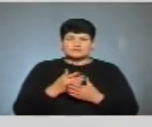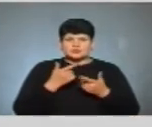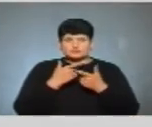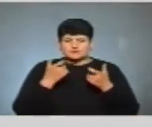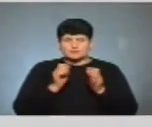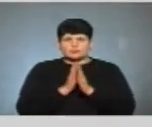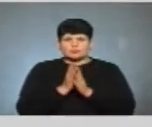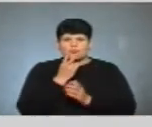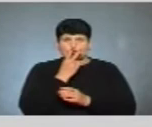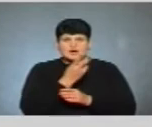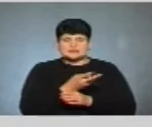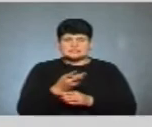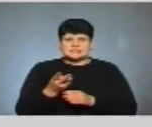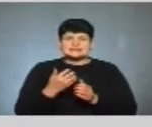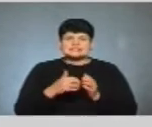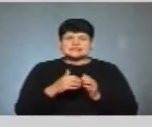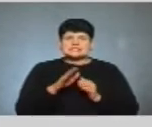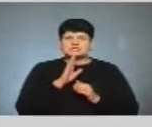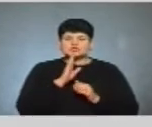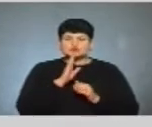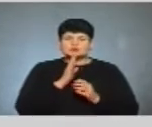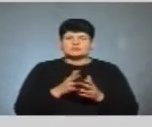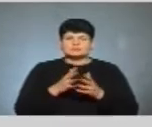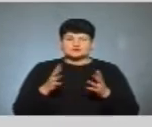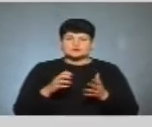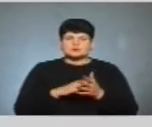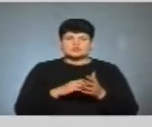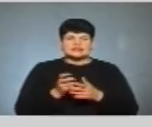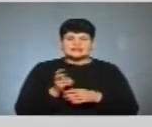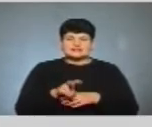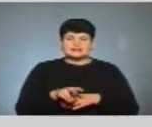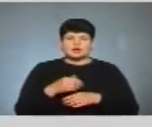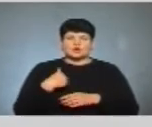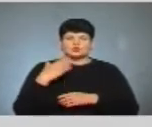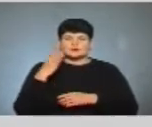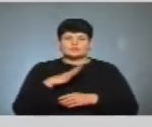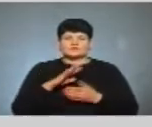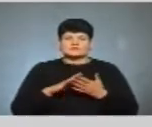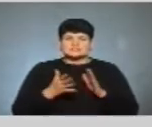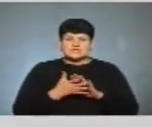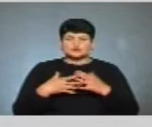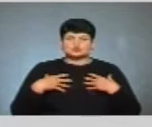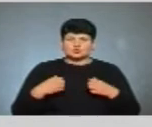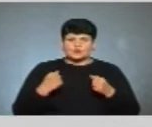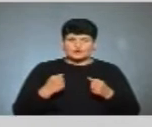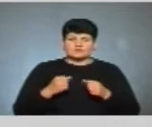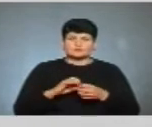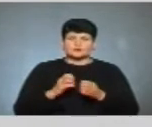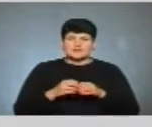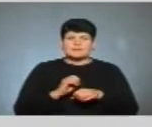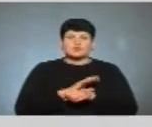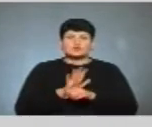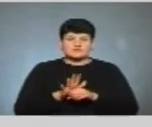її показати. Зокрема, серед жінок найпоширенішою причиною не йти голосувати були стан здоров'я і загроза коронавірусу. Натомість у чоловіків